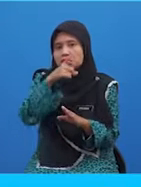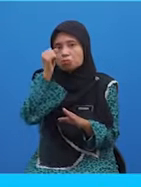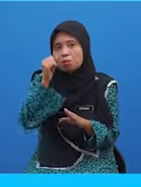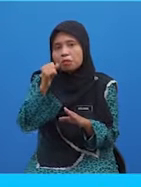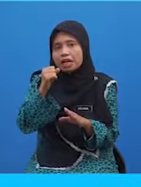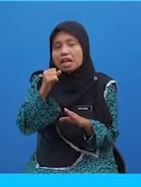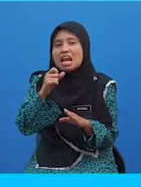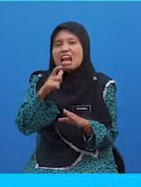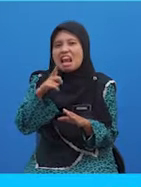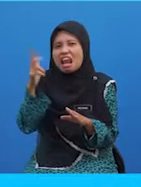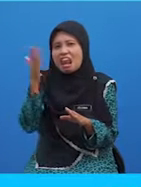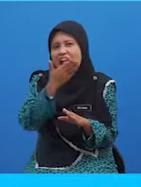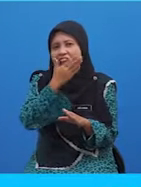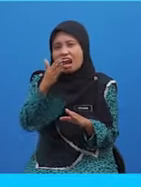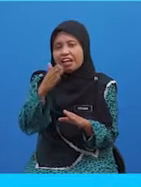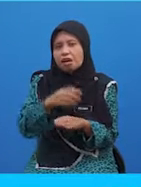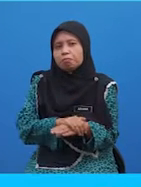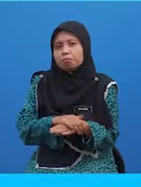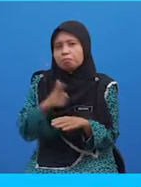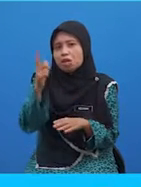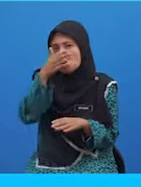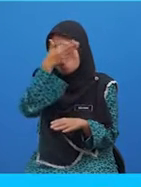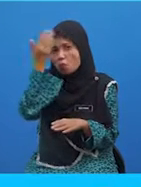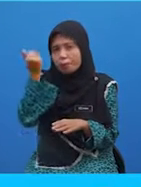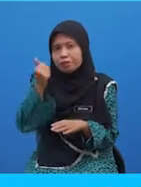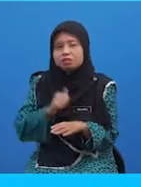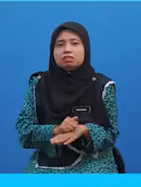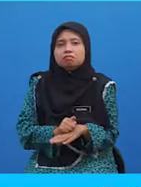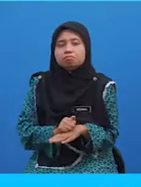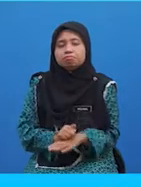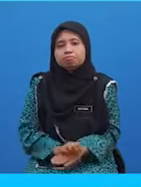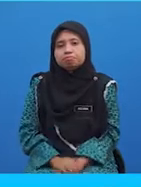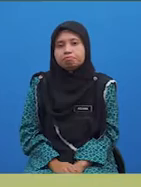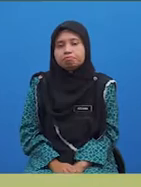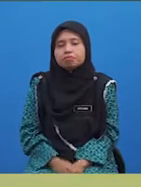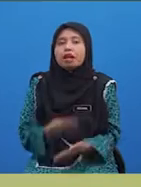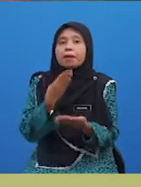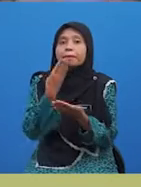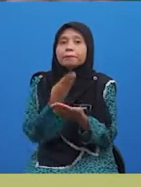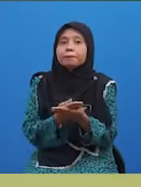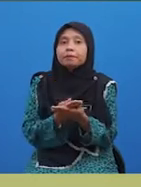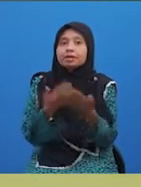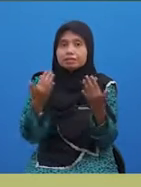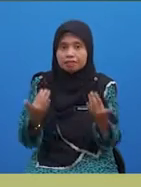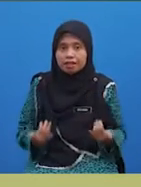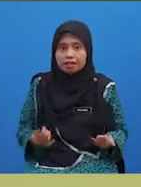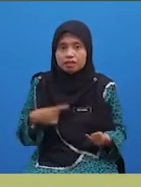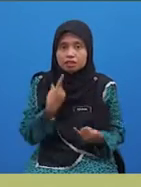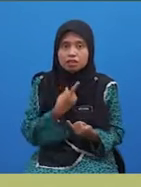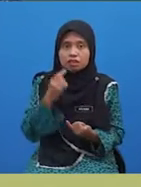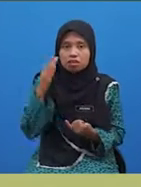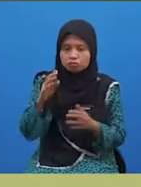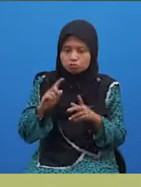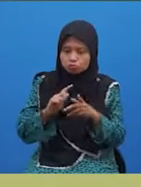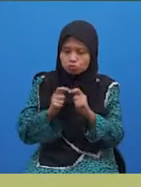yang berunsur hiburan menyebabkan mereka lalai. Baiklah pelajar, sekarang kita